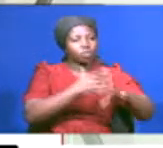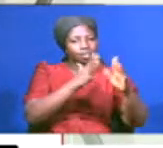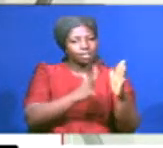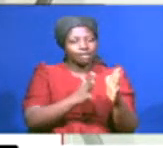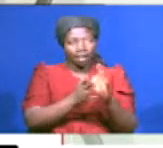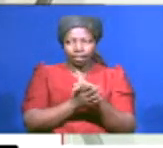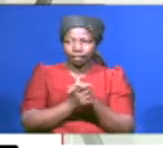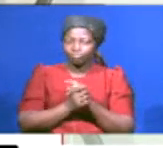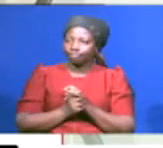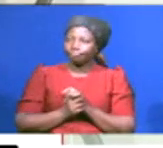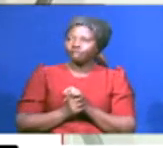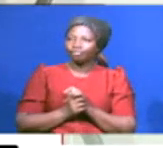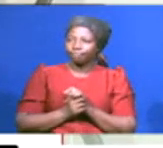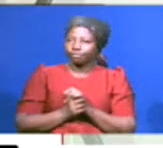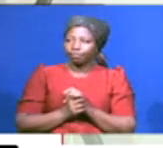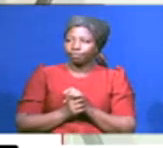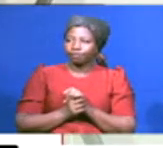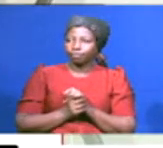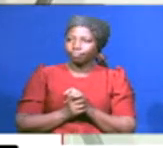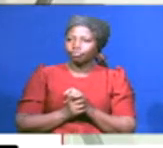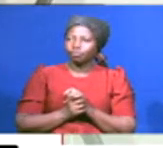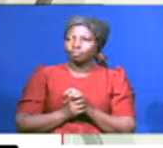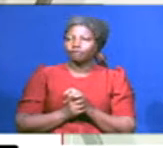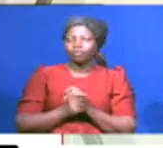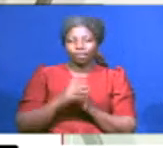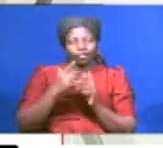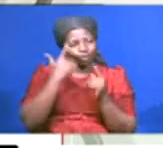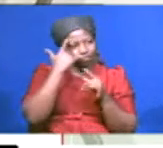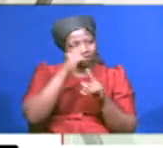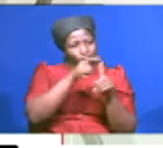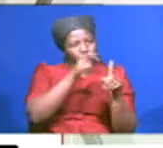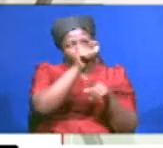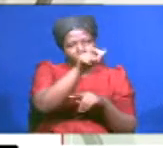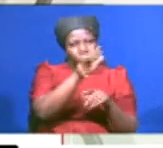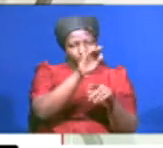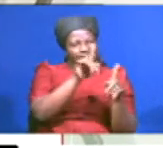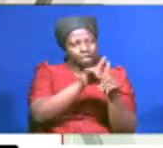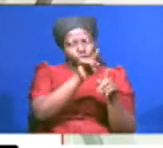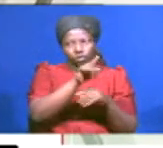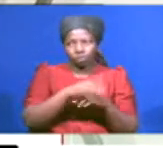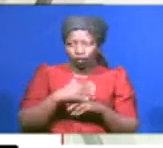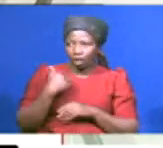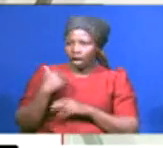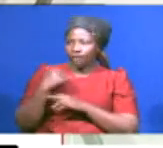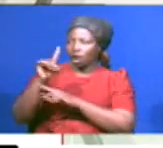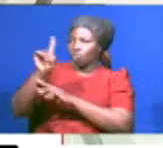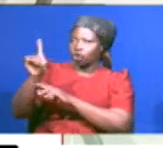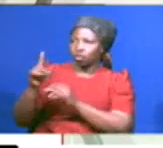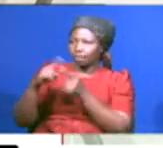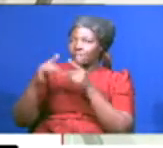Okay. So for a veteran like you, a great musician. Uko na swali zuri sana, nitajibu hivi.